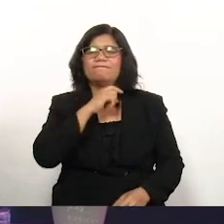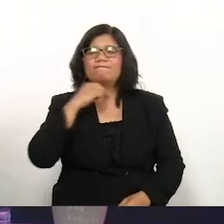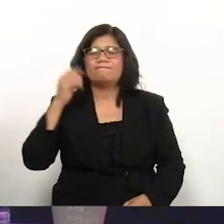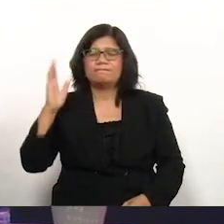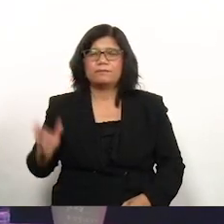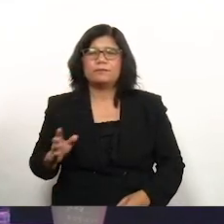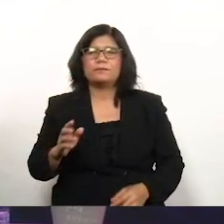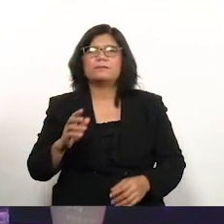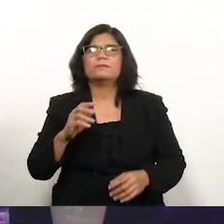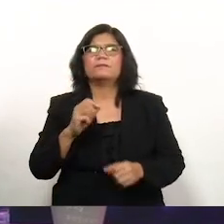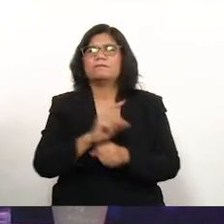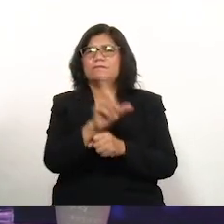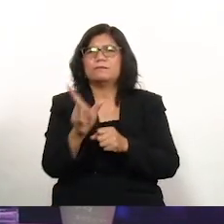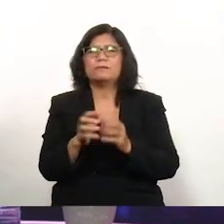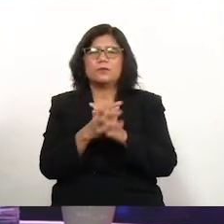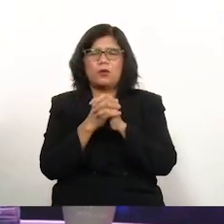Yesus